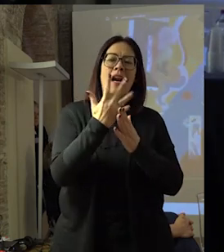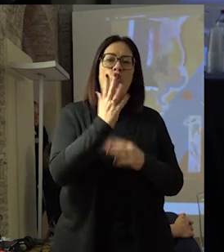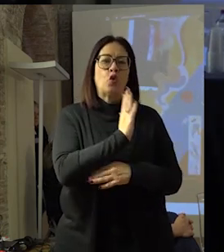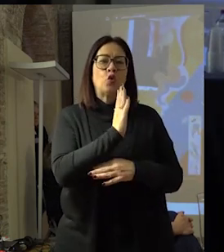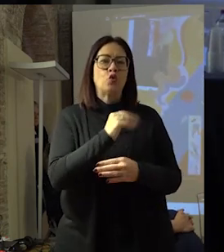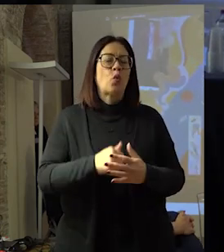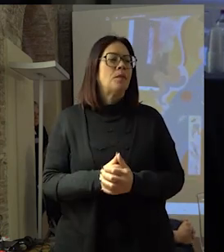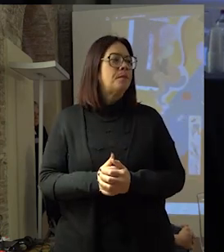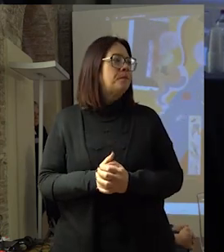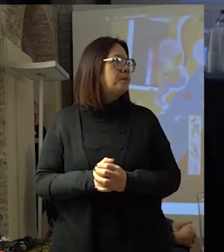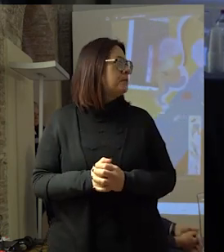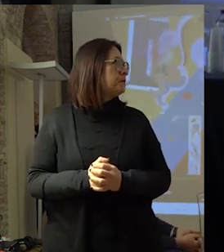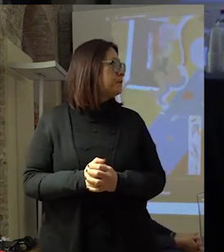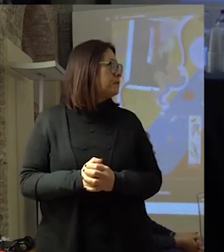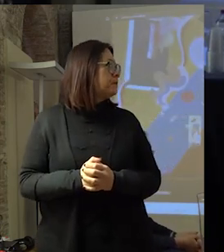E ora